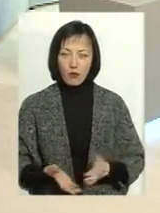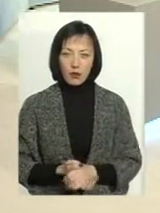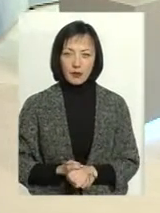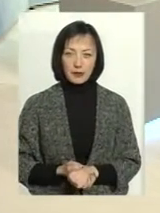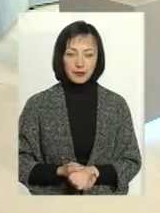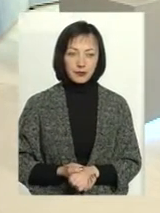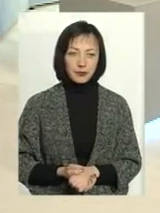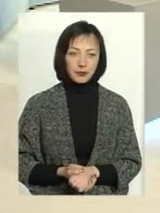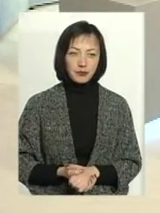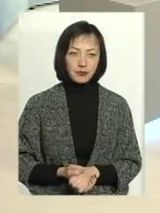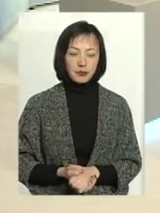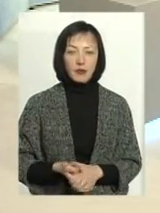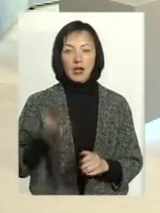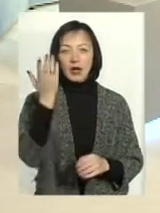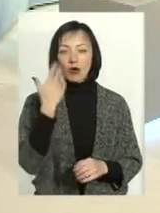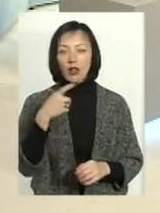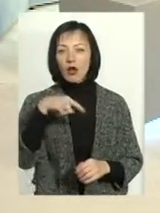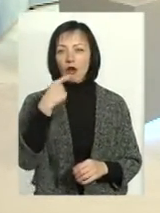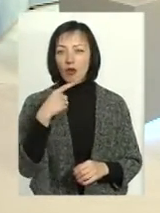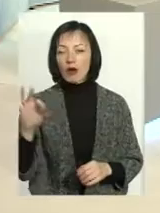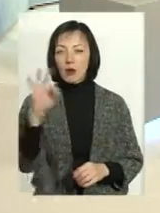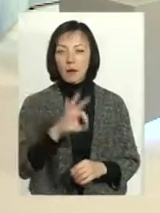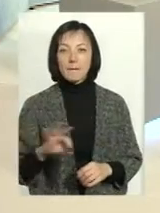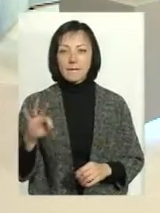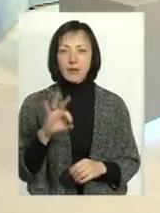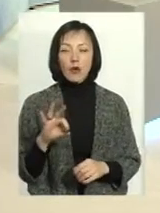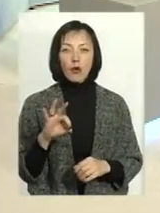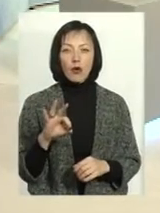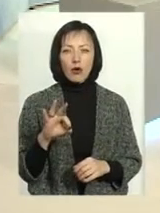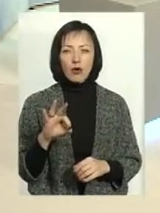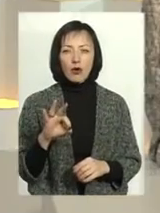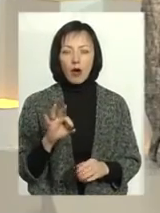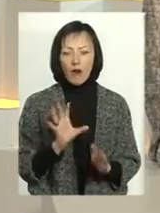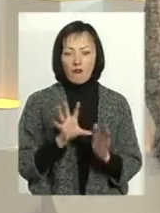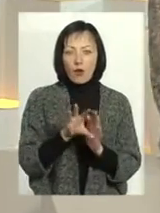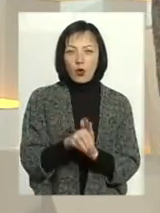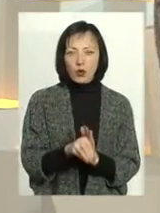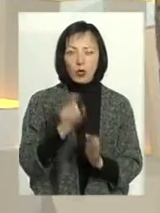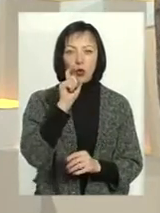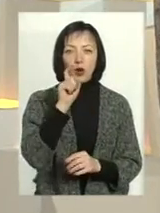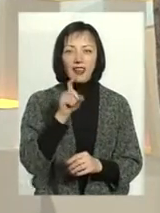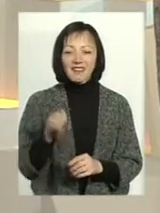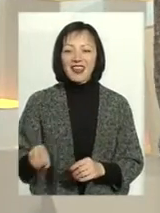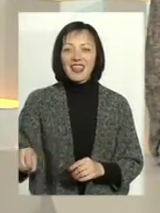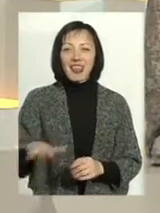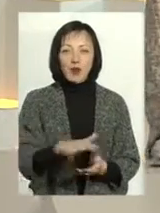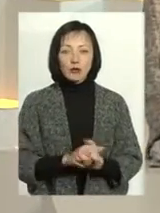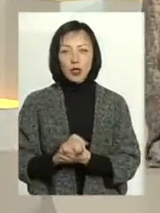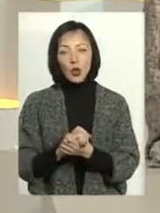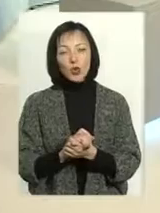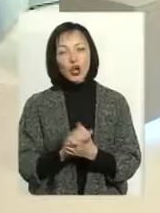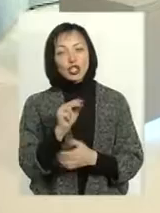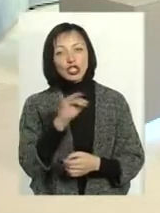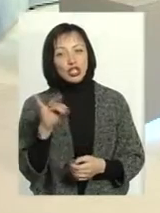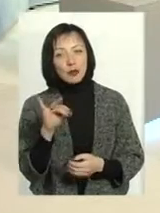Власне, коли ми говоримо про входження України в європейську спільноту, чи маємо